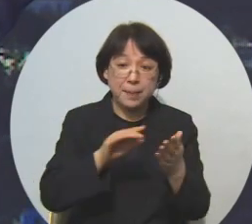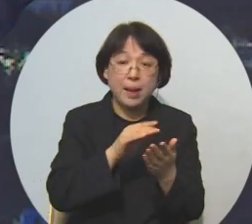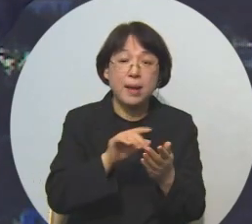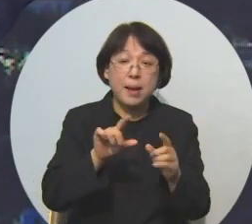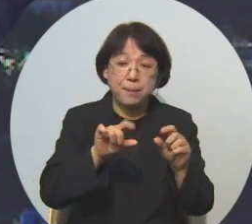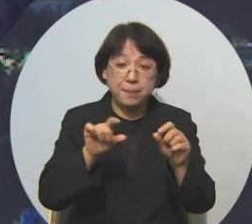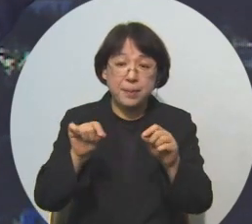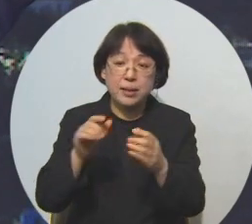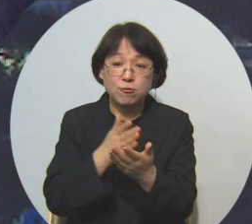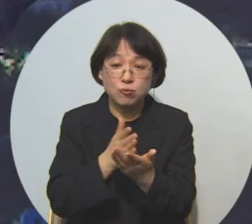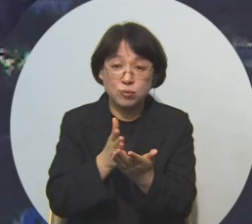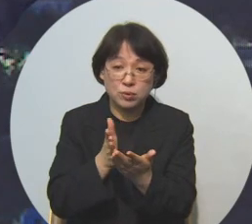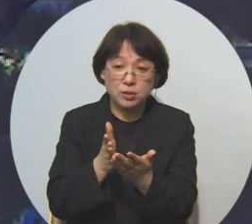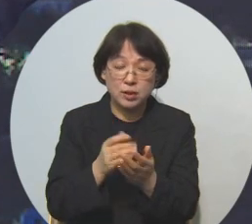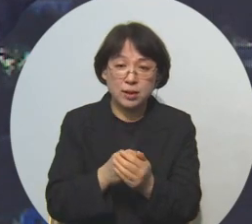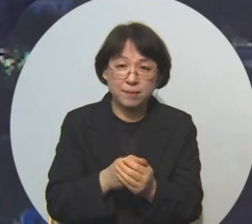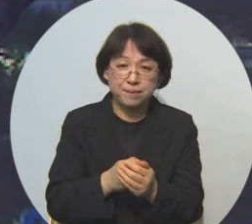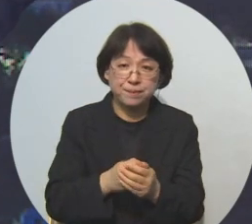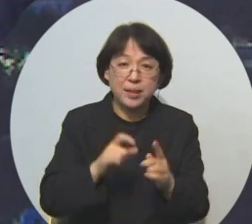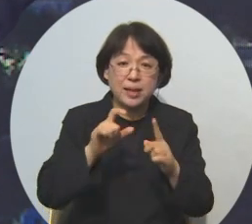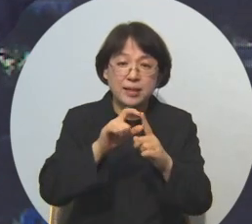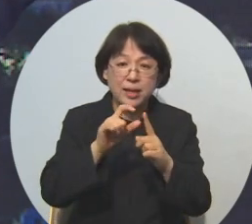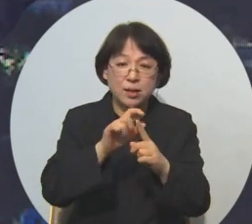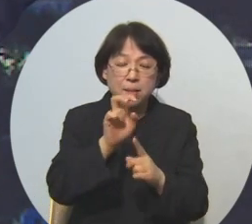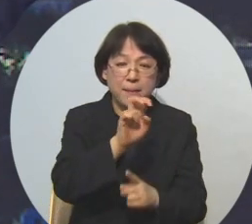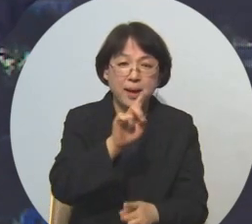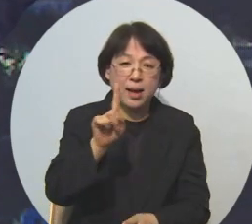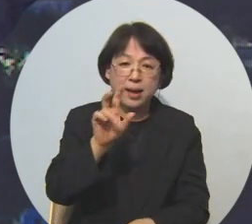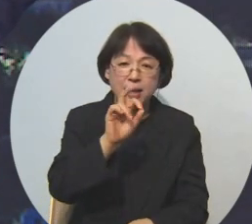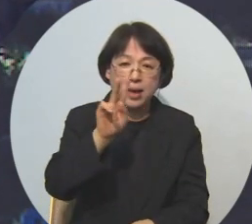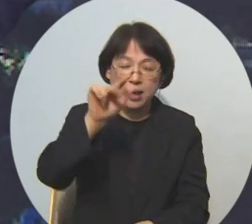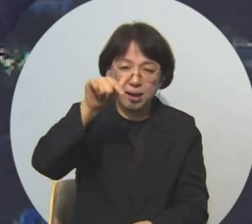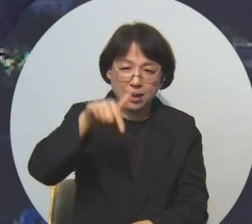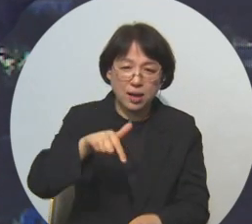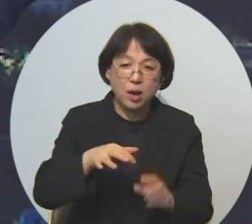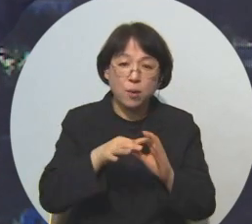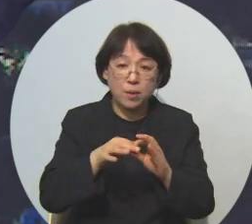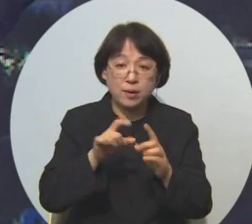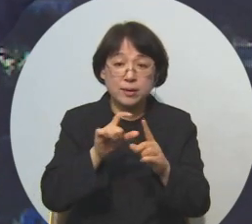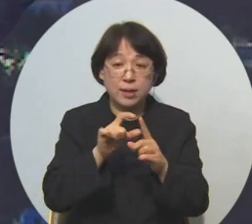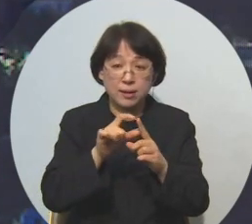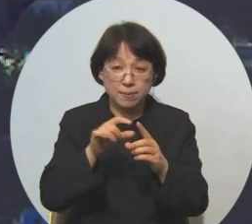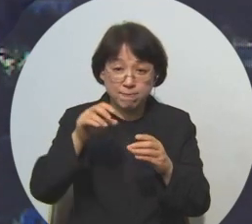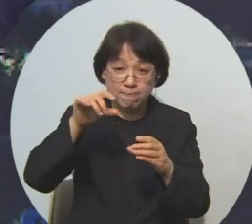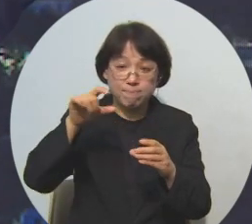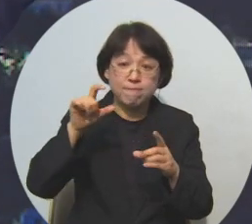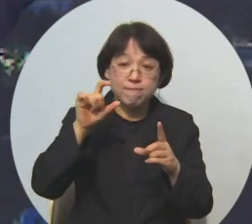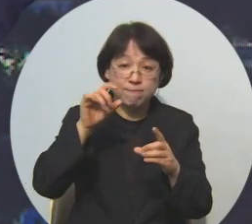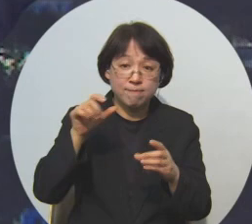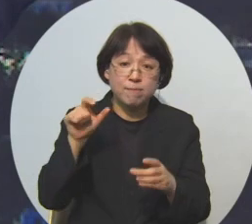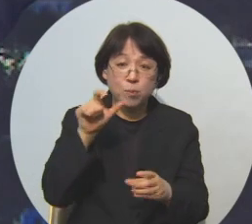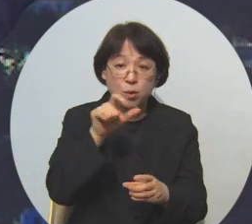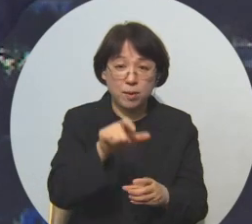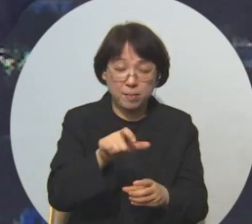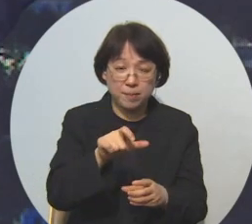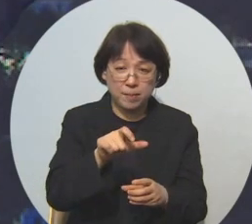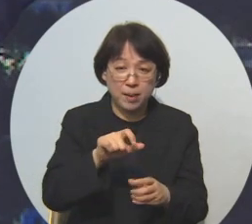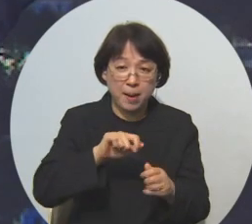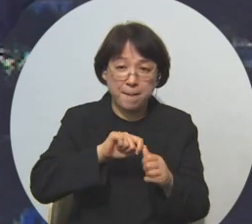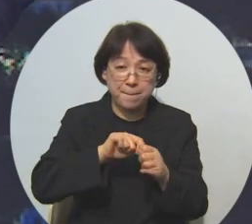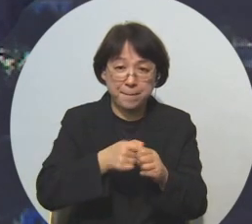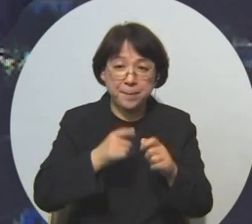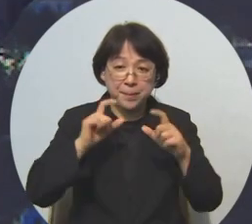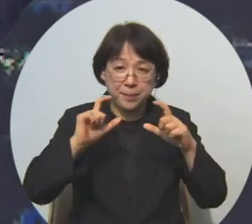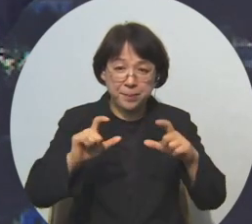마약이나 대마 헤로인 코카인 등 마약과 관련된 용어를 쓰면 행정 처분 등의 제재를 받게